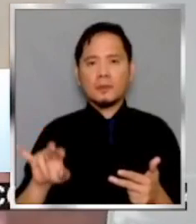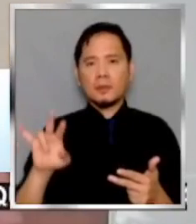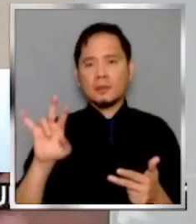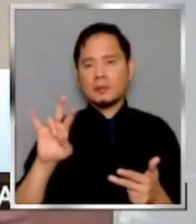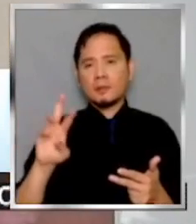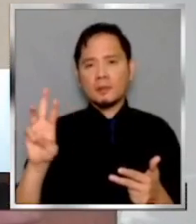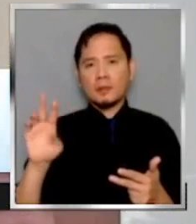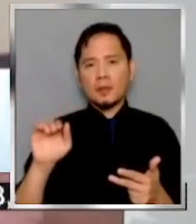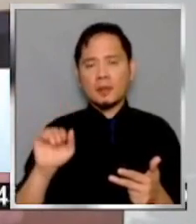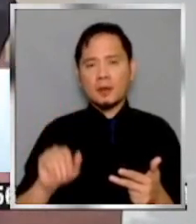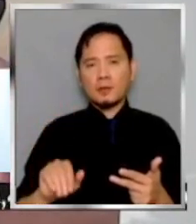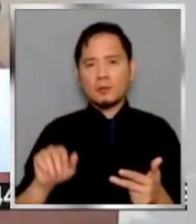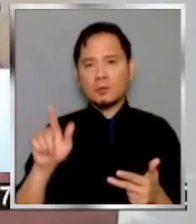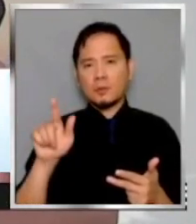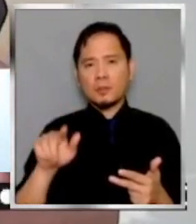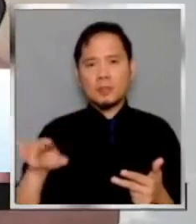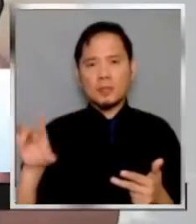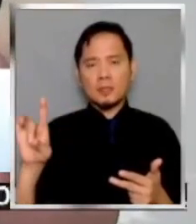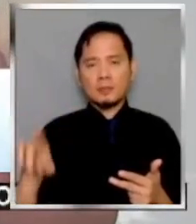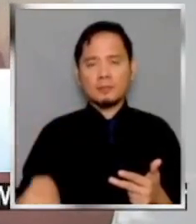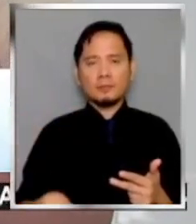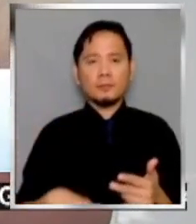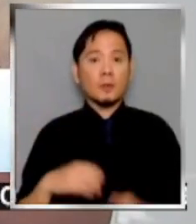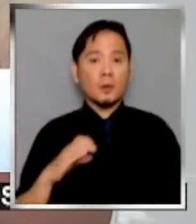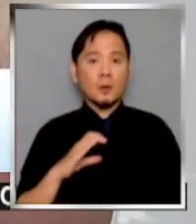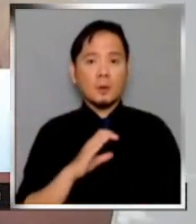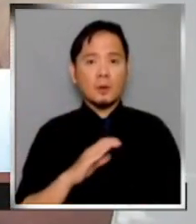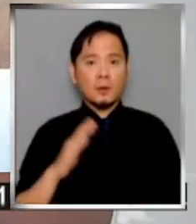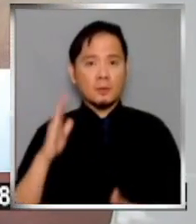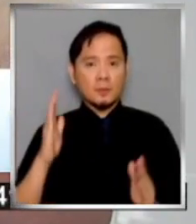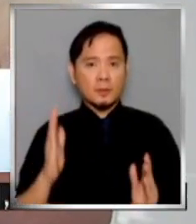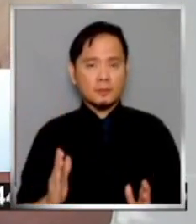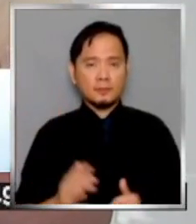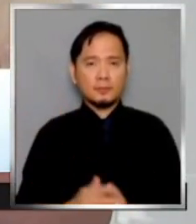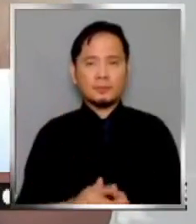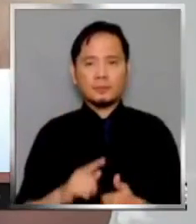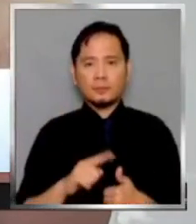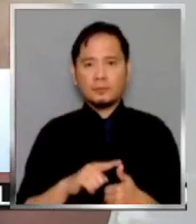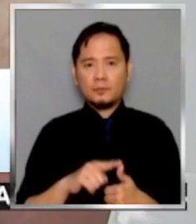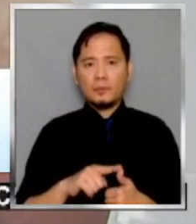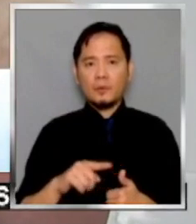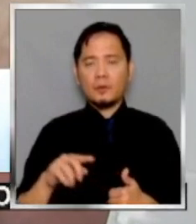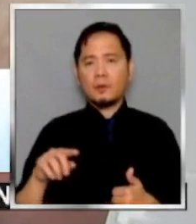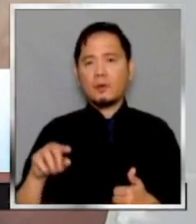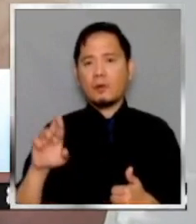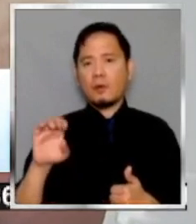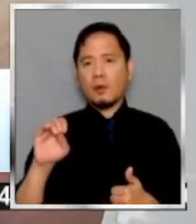76,028 votes. Para naman sa pagka-congressman, si Roman Romulo ang nangunguna na may